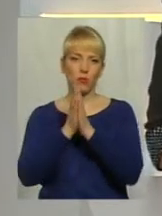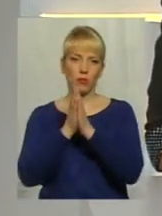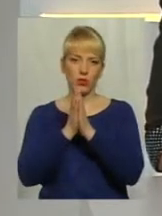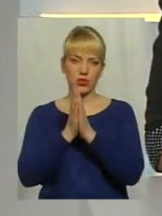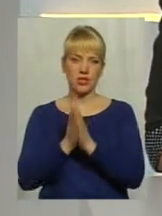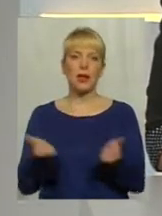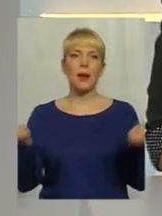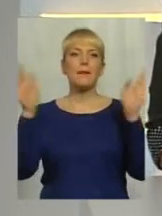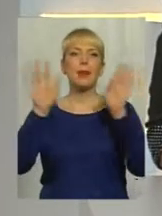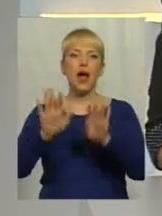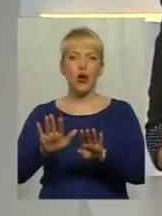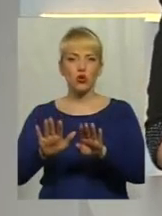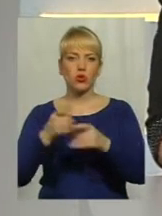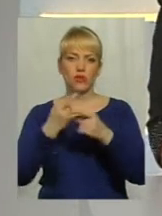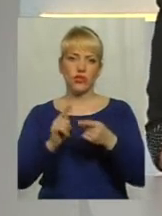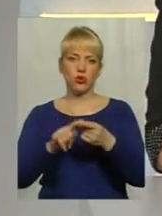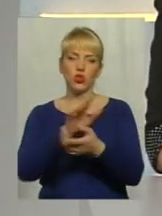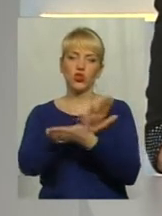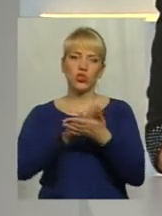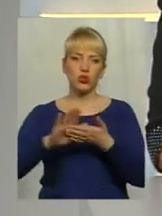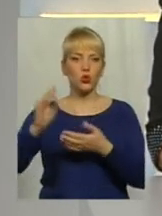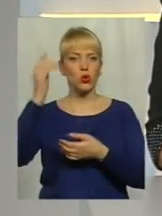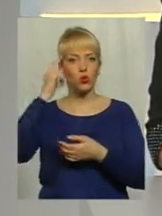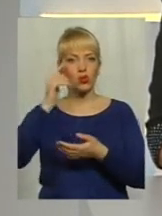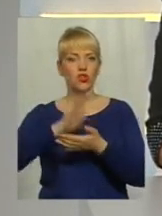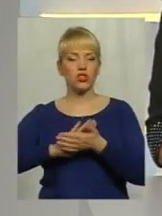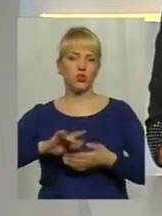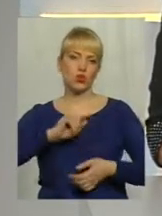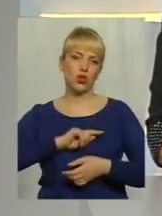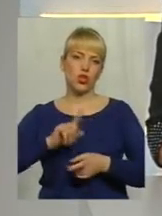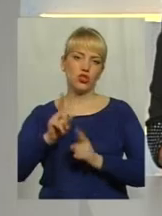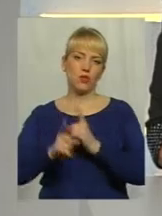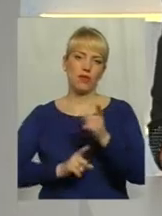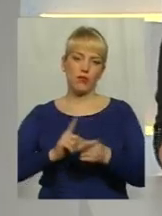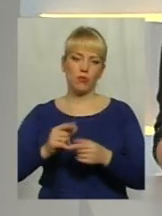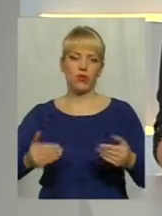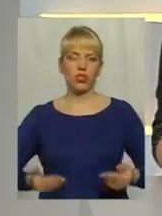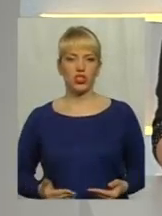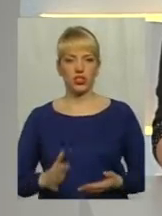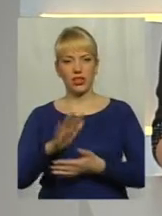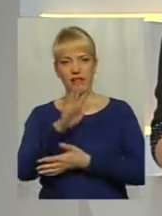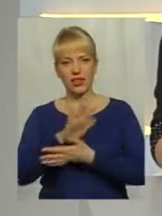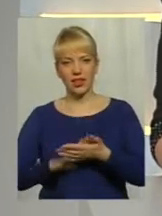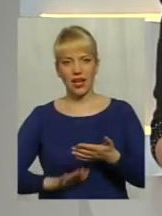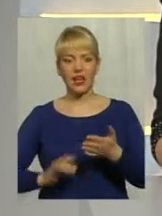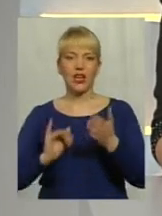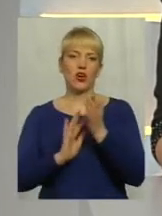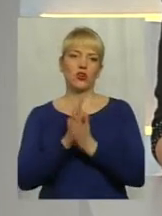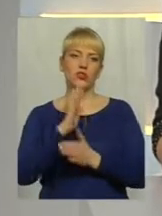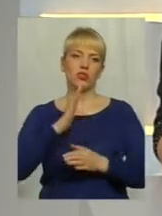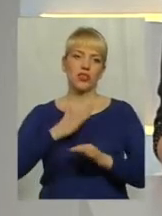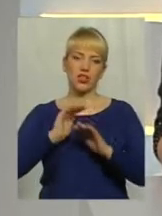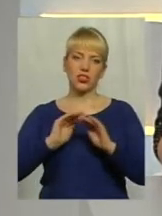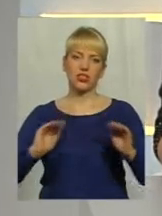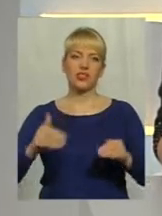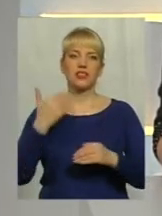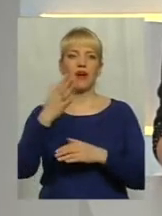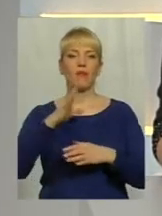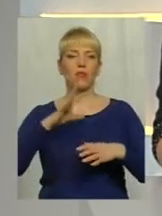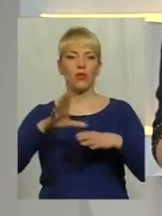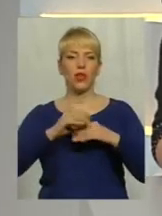благословіння, тої чистої думки, чистої душі, аби реформувати і жити далі, і ростити наших дітей. А з вами була